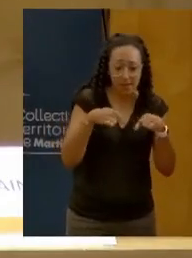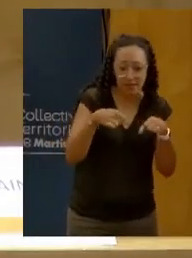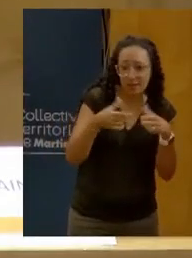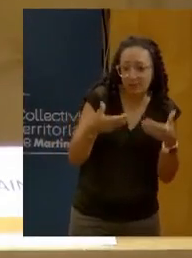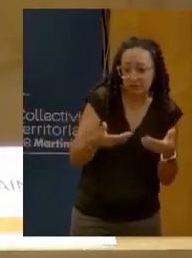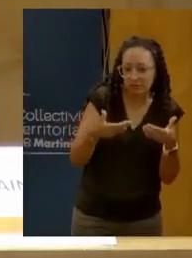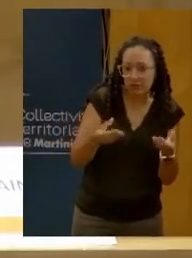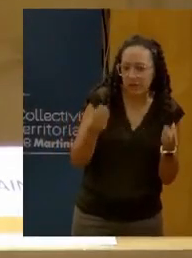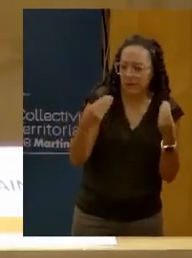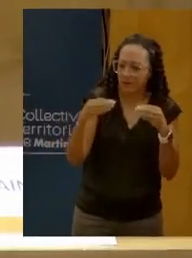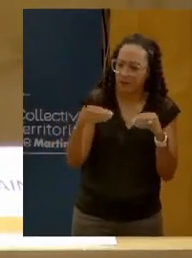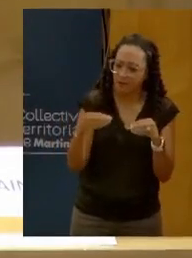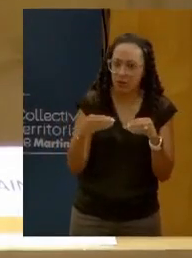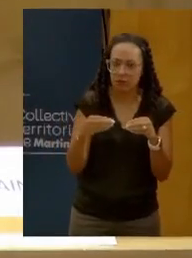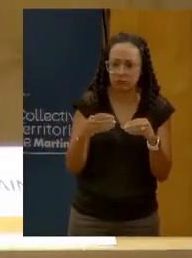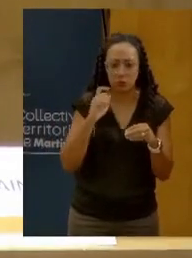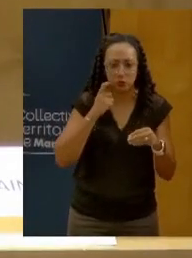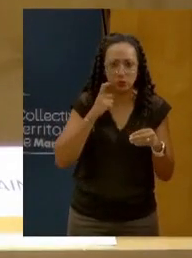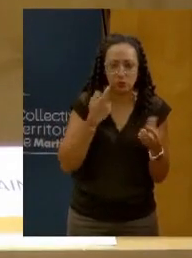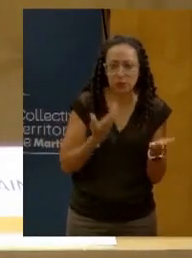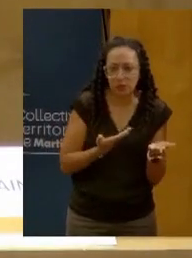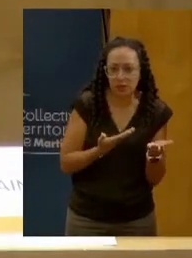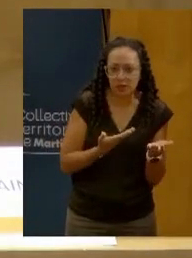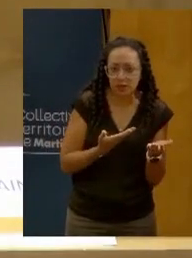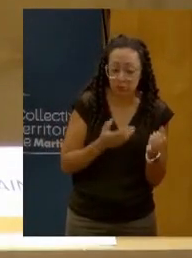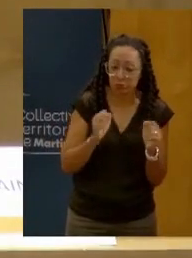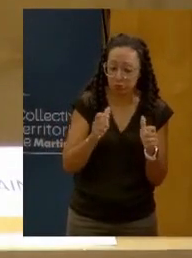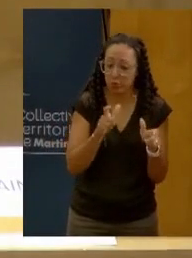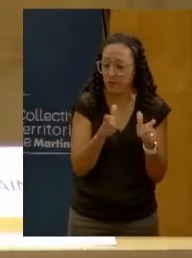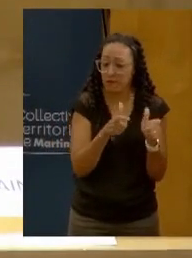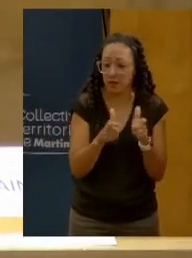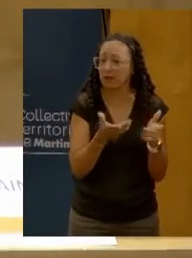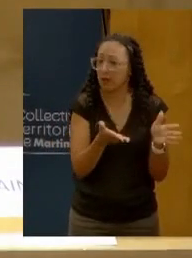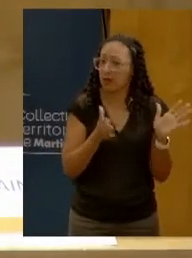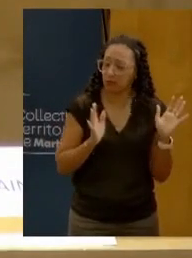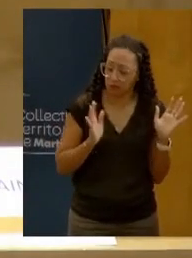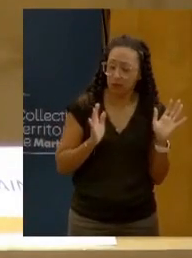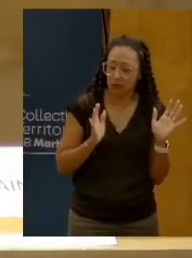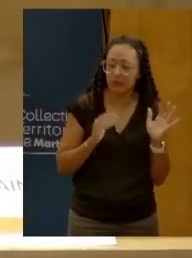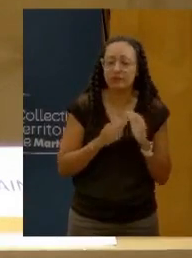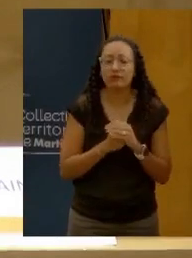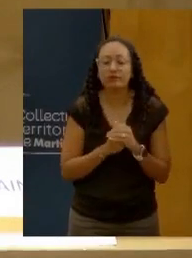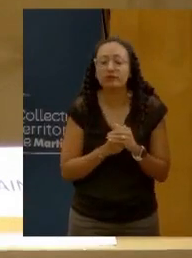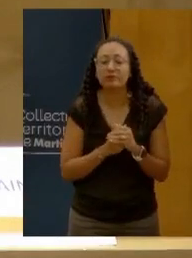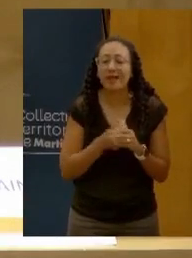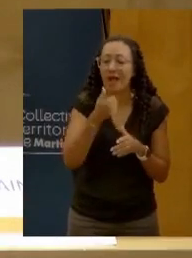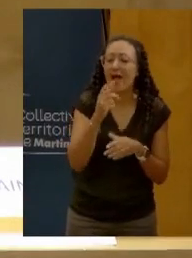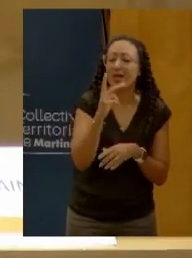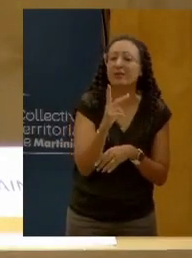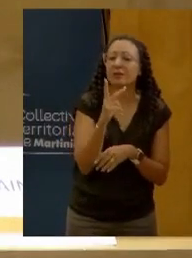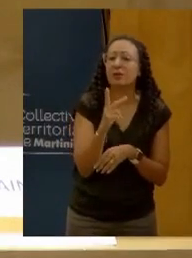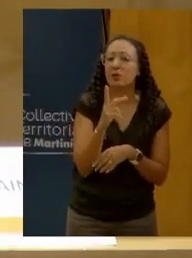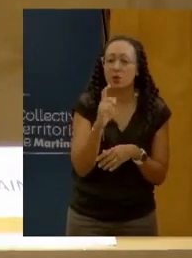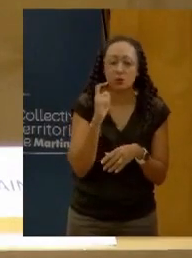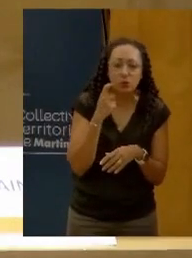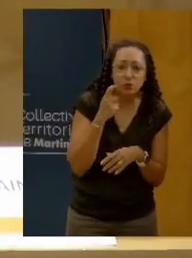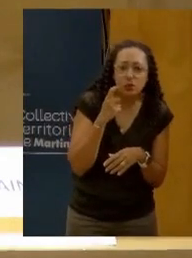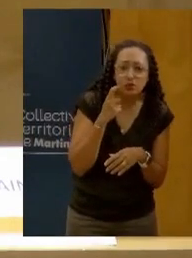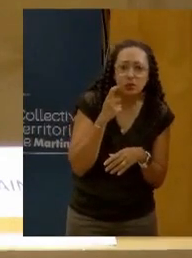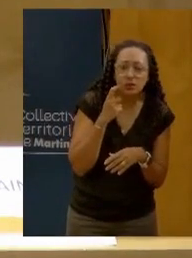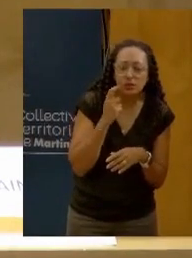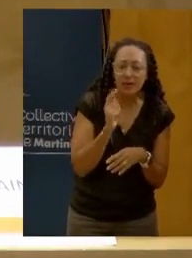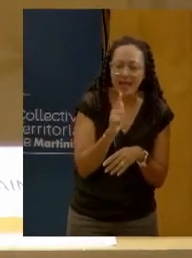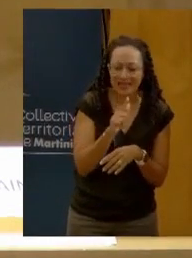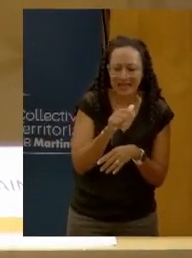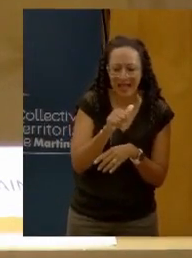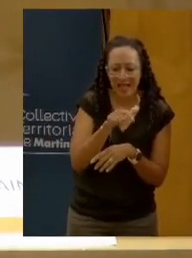on vend des sachets de sucre, vous pouvez aller vérifier ce que je dis, d'1 kilo, c'est marqué sucre du Galion,